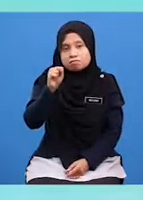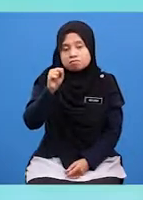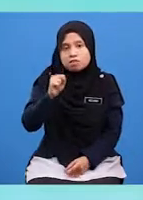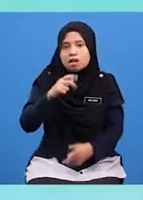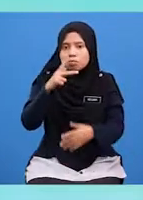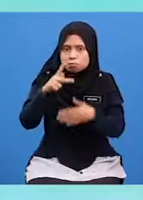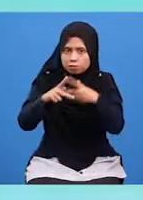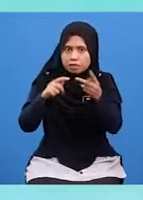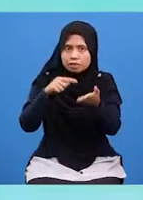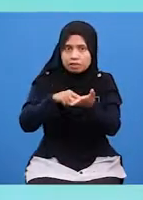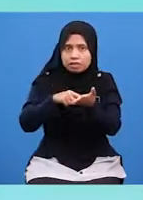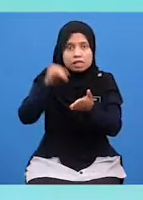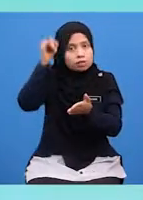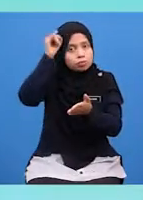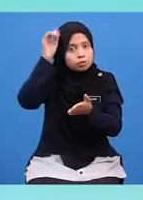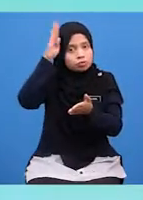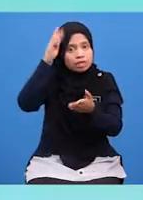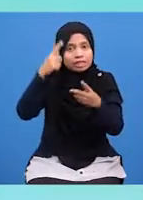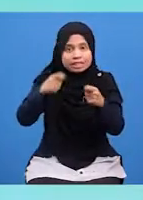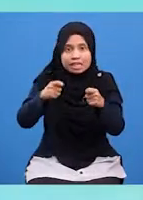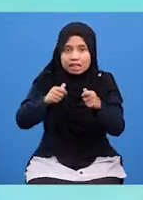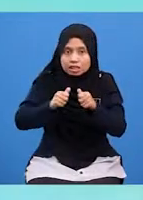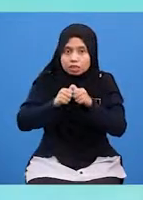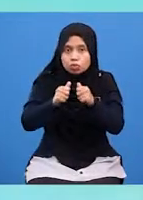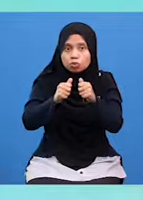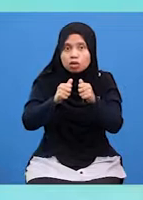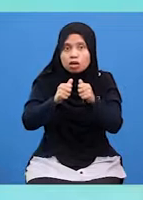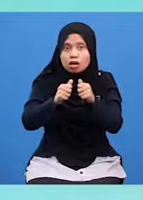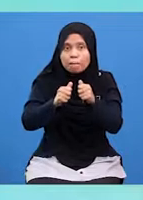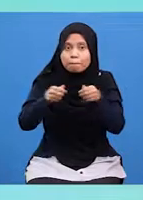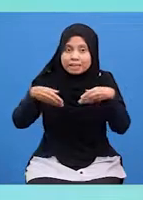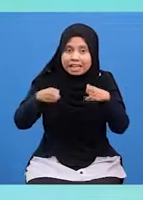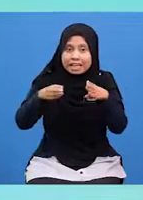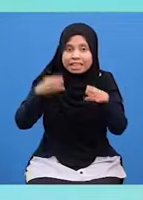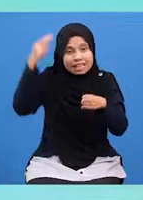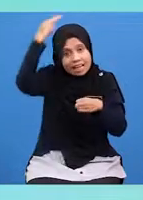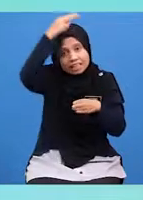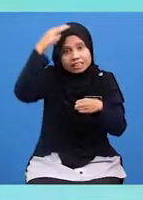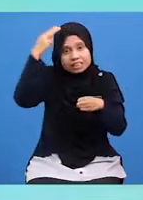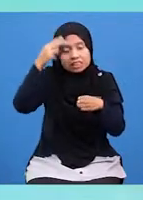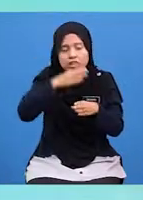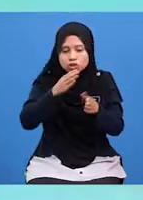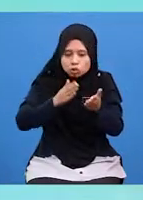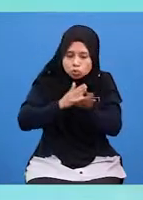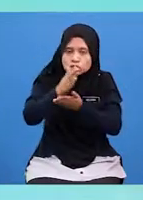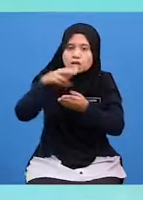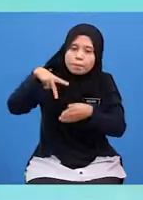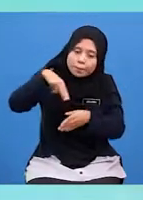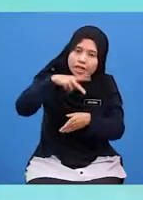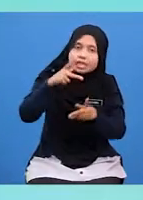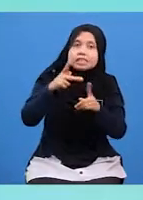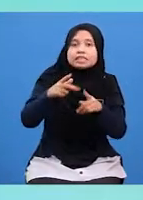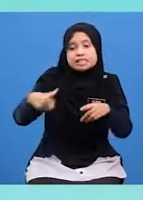ini, Ibnu Battuta telah mengikuti rombongan haji dan meneruskan perjalanannya ke Laut